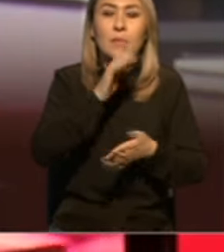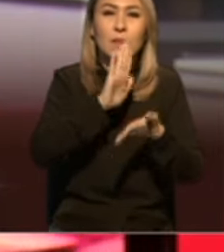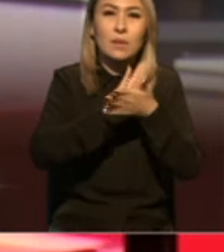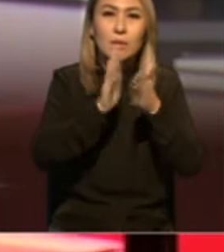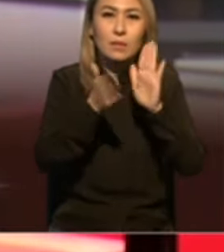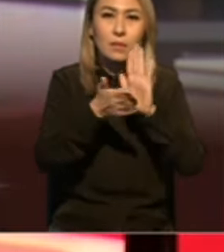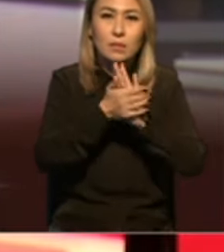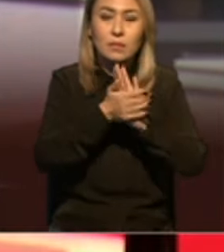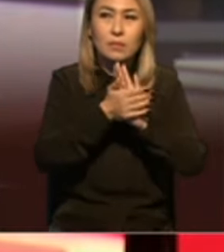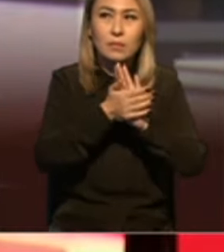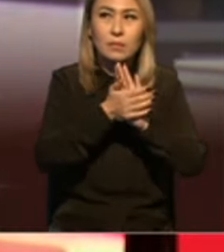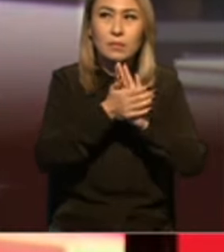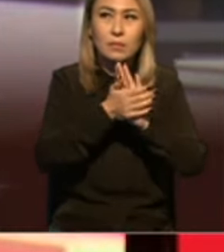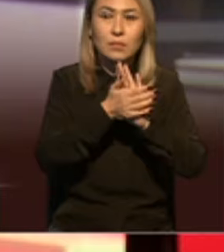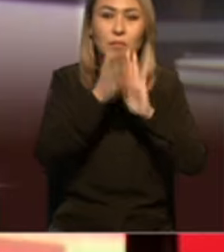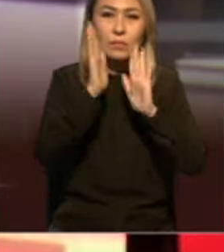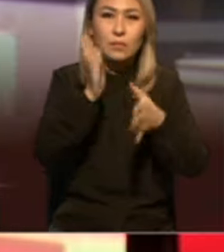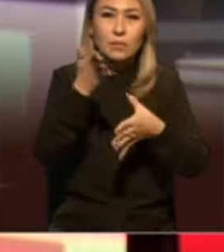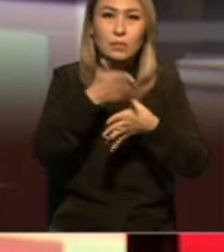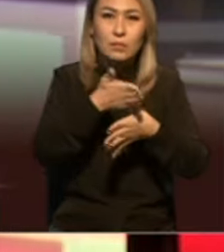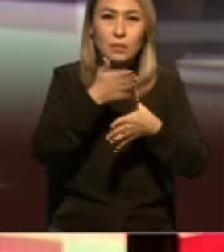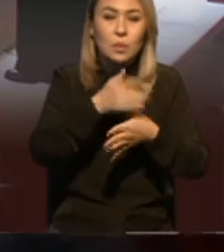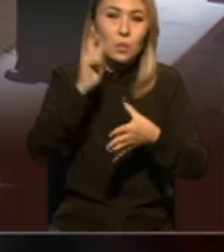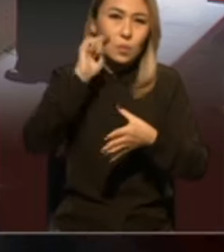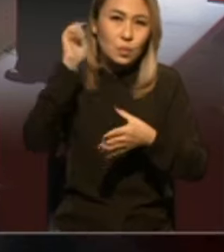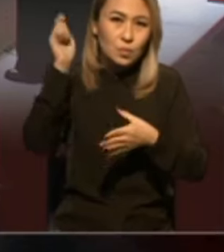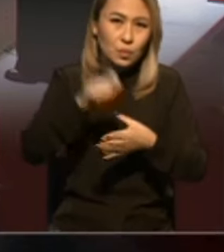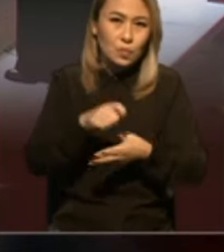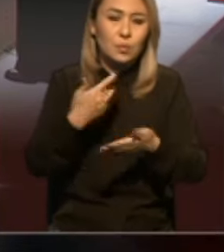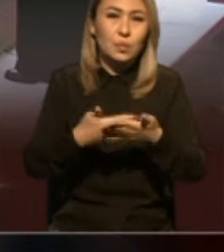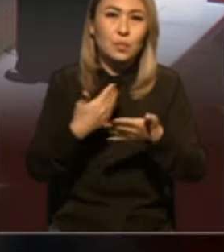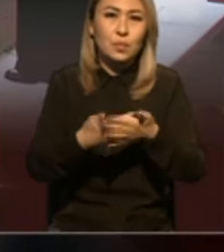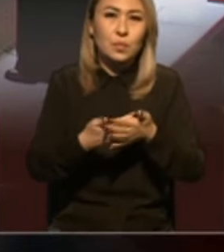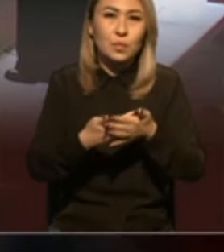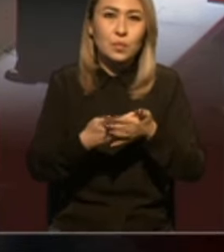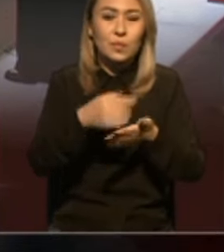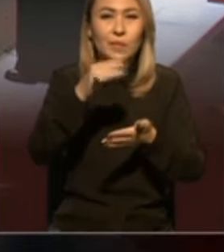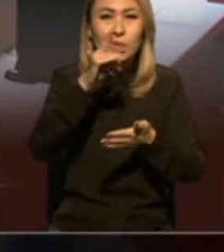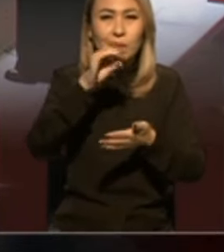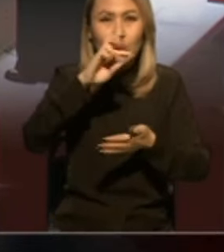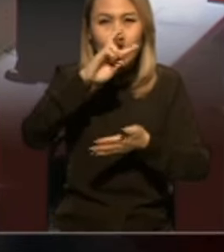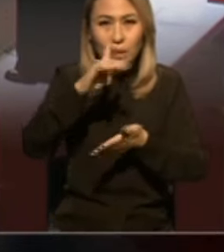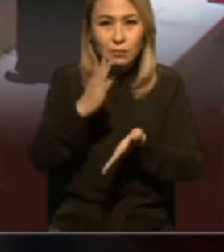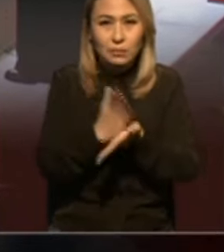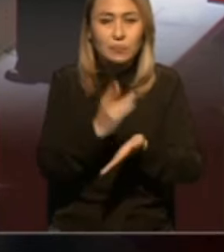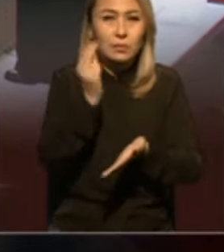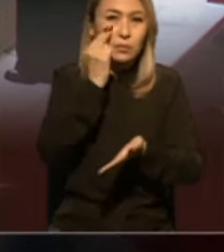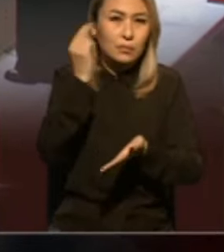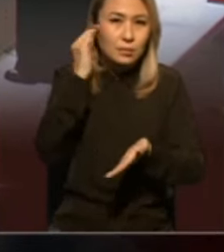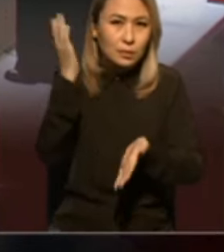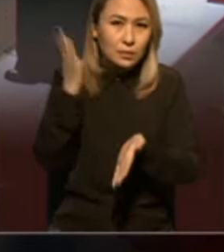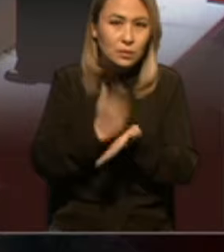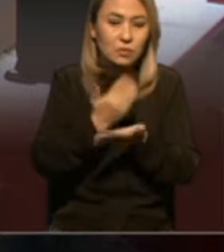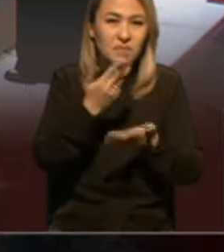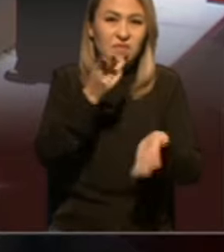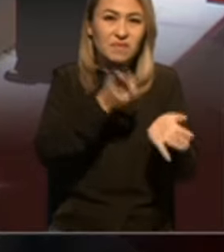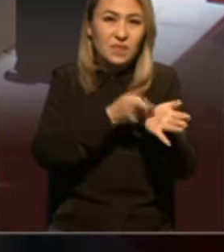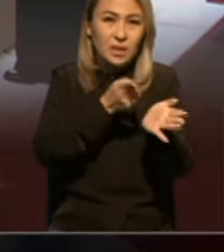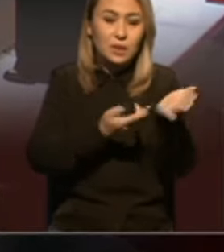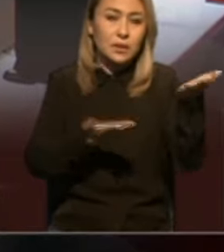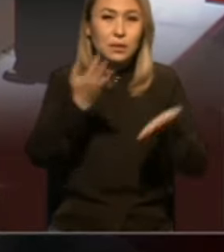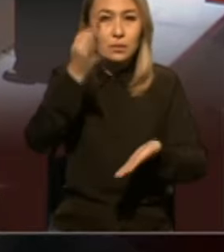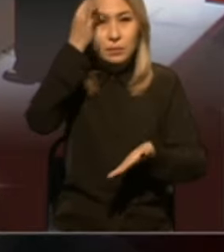келісімдерге ықпал ететіндіктен, Украина жағдайы, Израиль бар, Қытай бар, осы факторларды ескерген